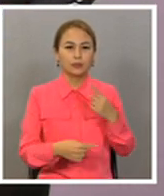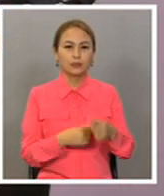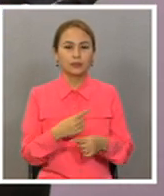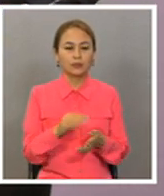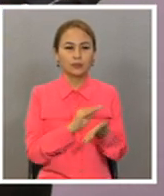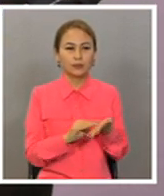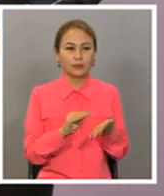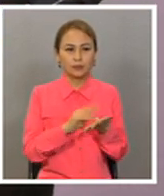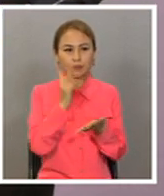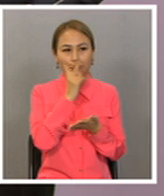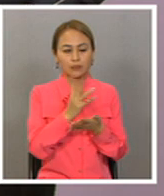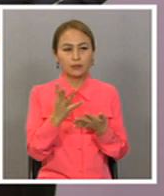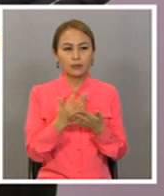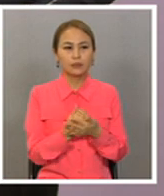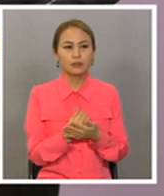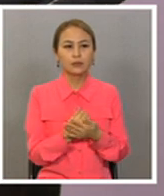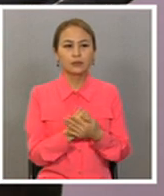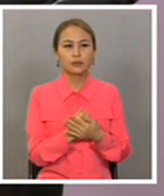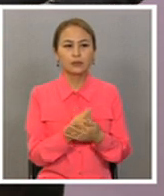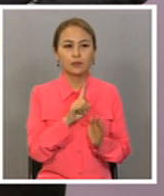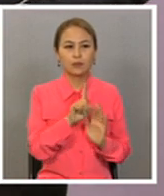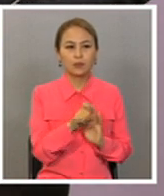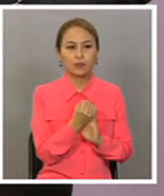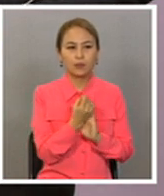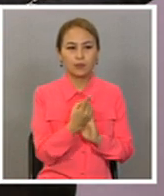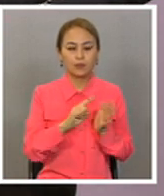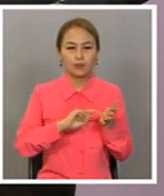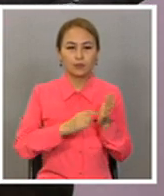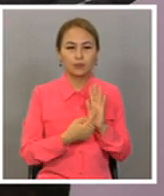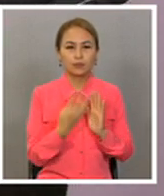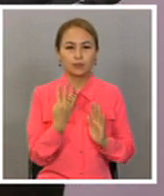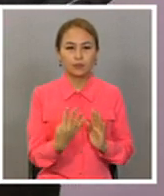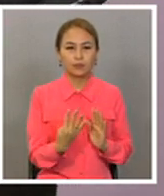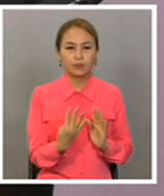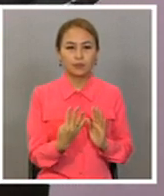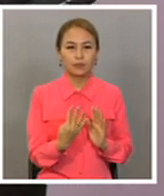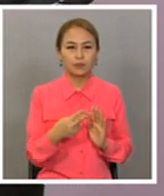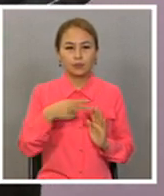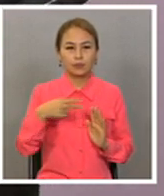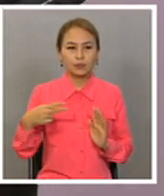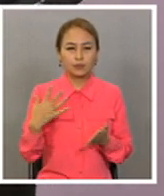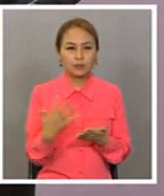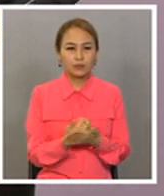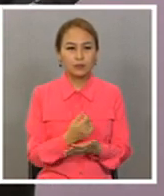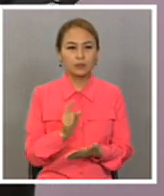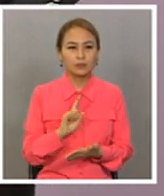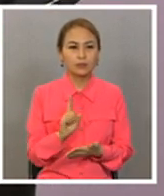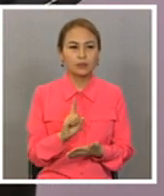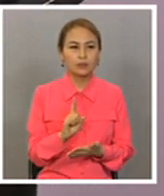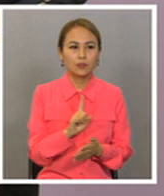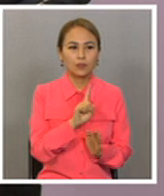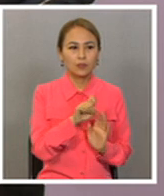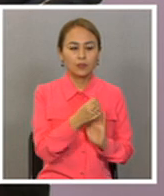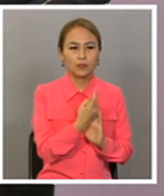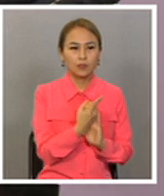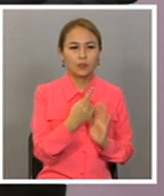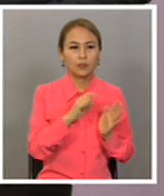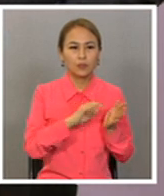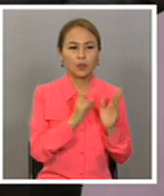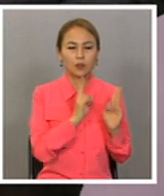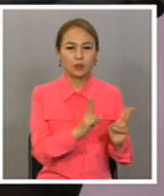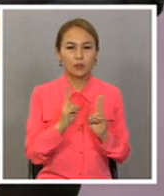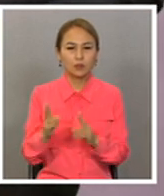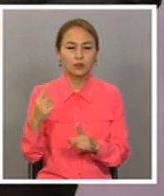мәнін табайық. 111 мен 4-тің көбейтіндісін табу үшін 111-ді разрядты